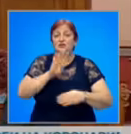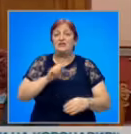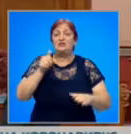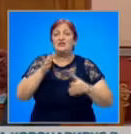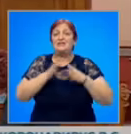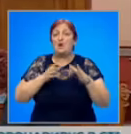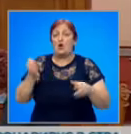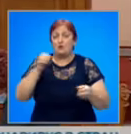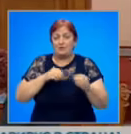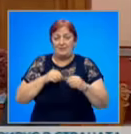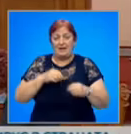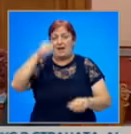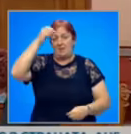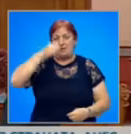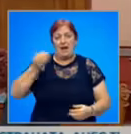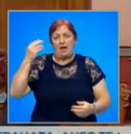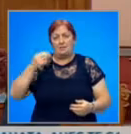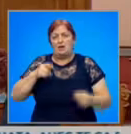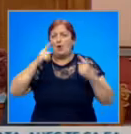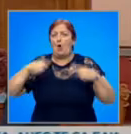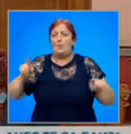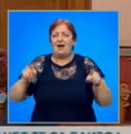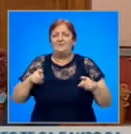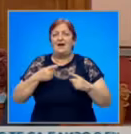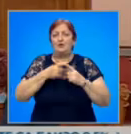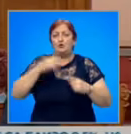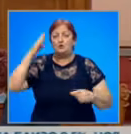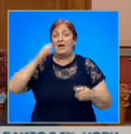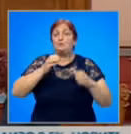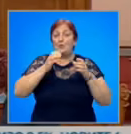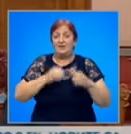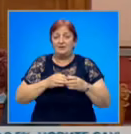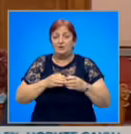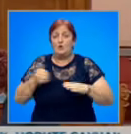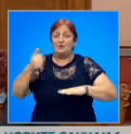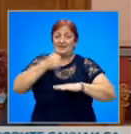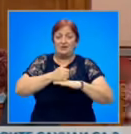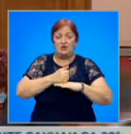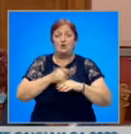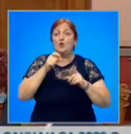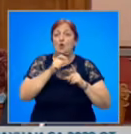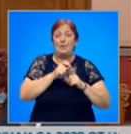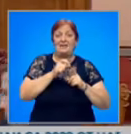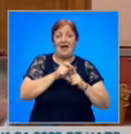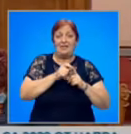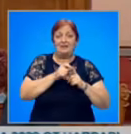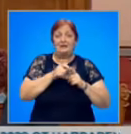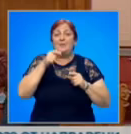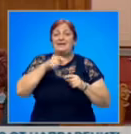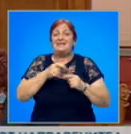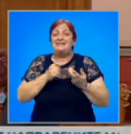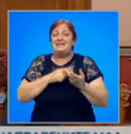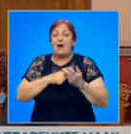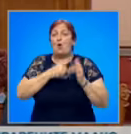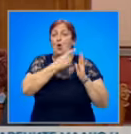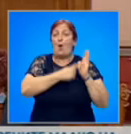46-то Народно събрание България беше управлявана от служебно правителство, назначено от Румен Радев. През тези